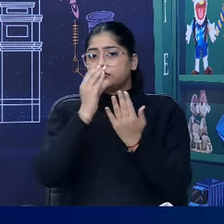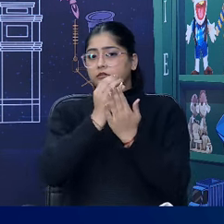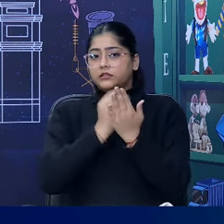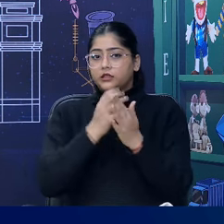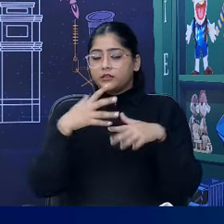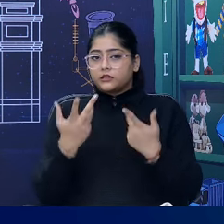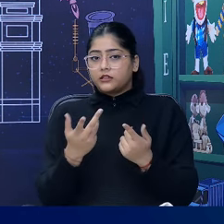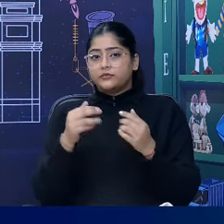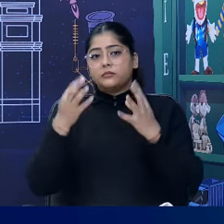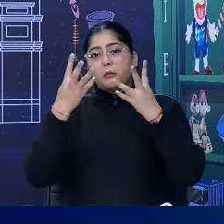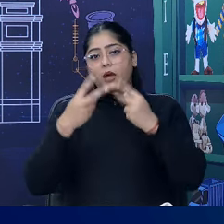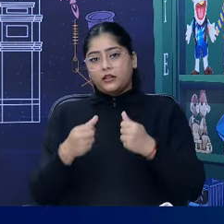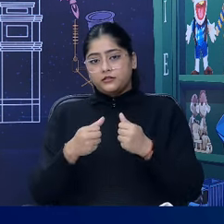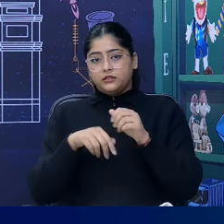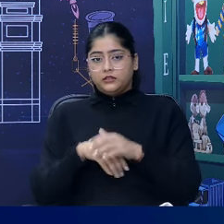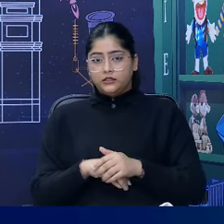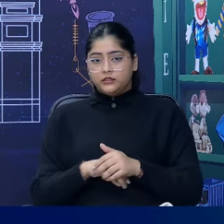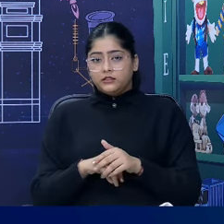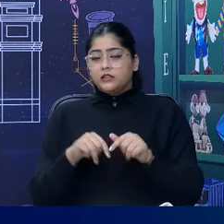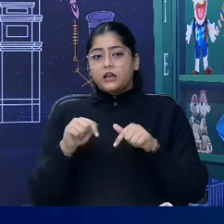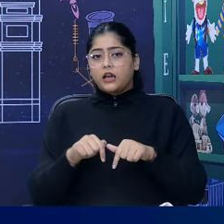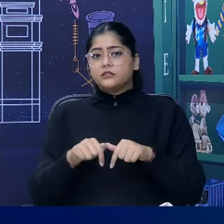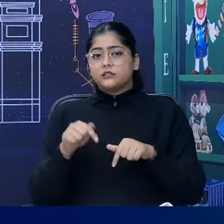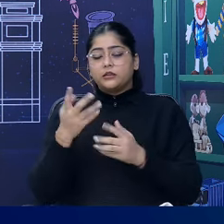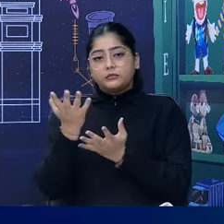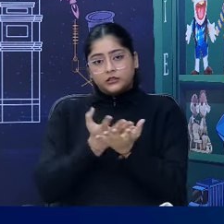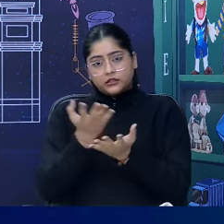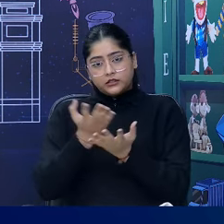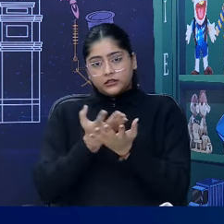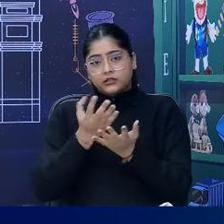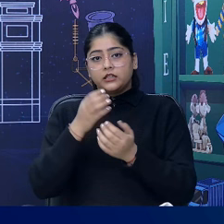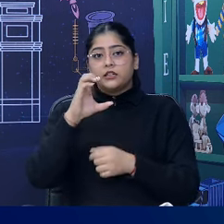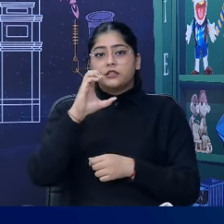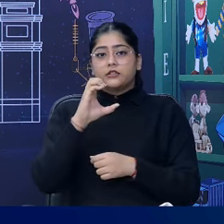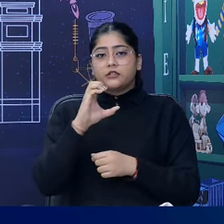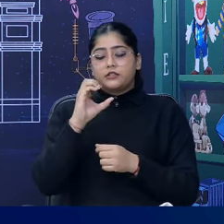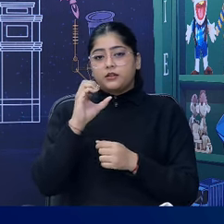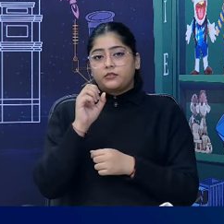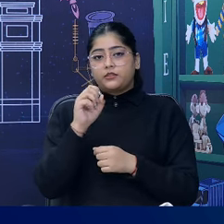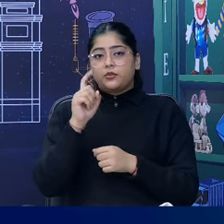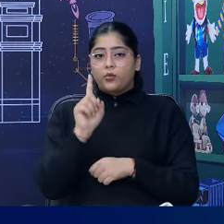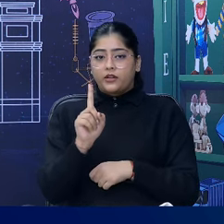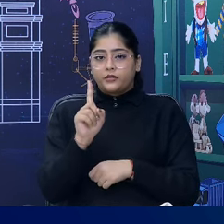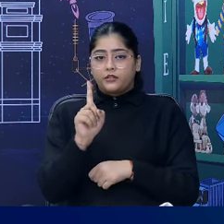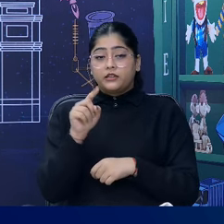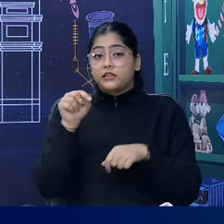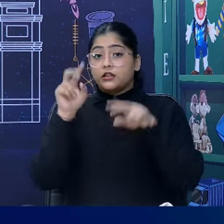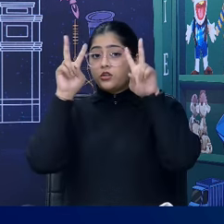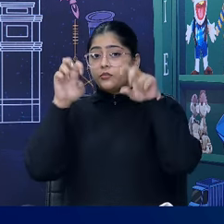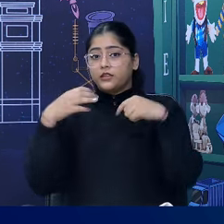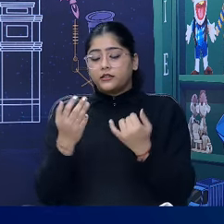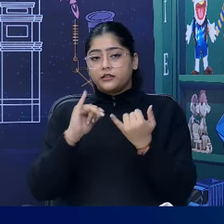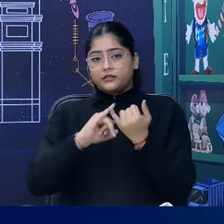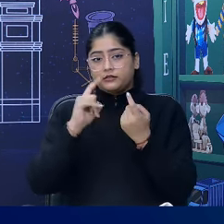इज मैथमेटिक्स. आज हम इसका डिस्कस करेंगे चैप्टर नंबर 1 जिसका टाइटल है